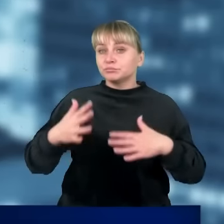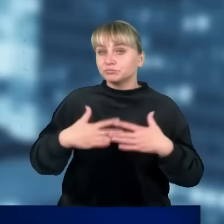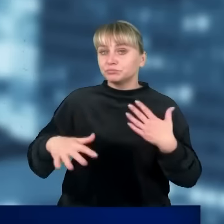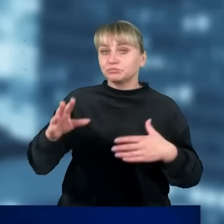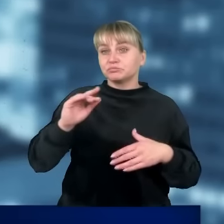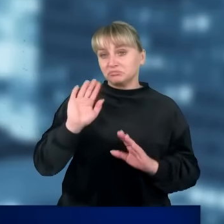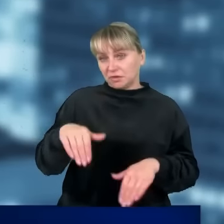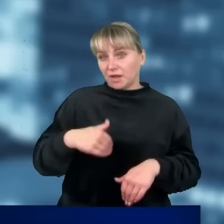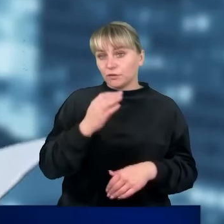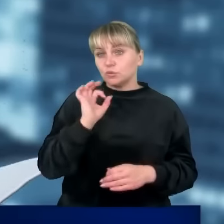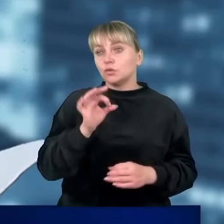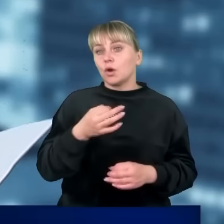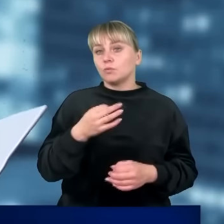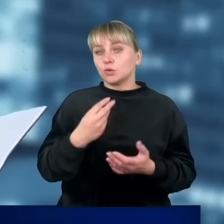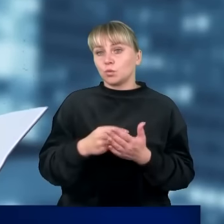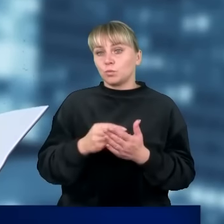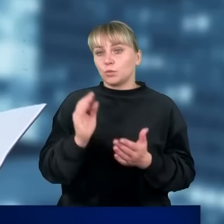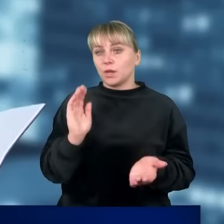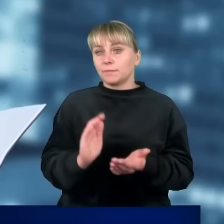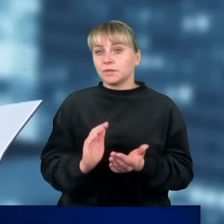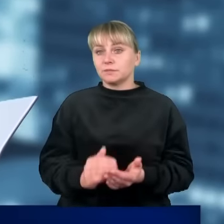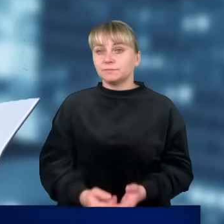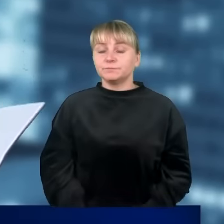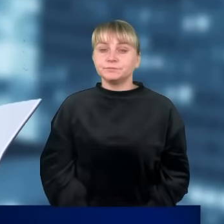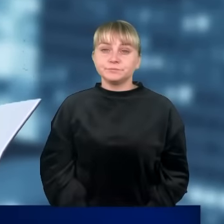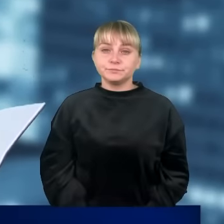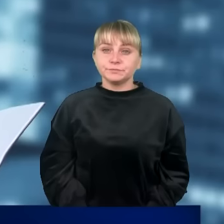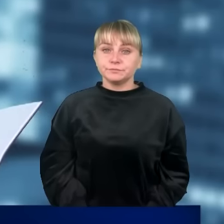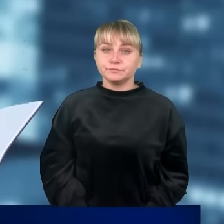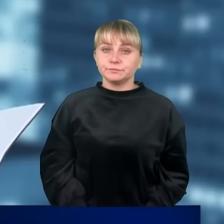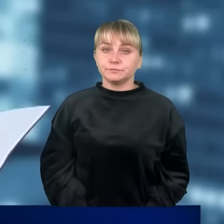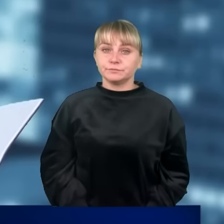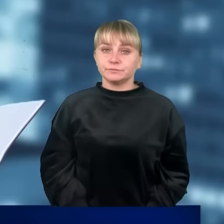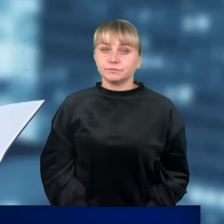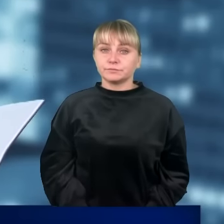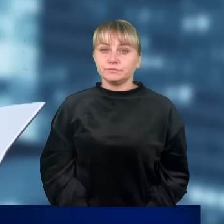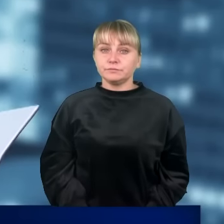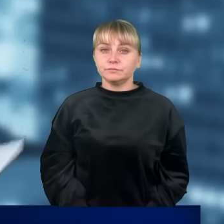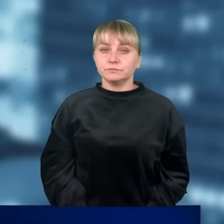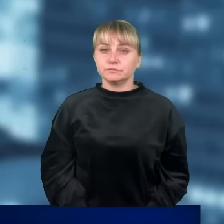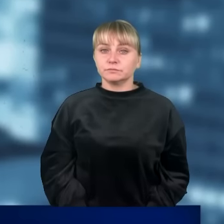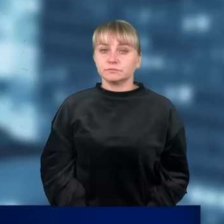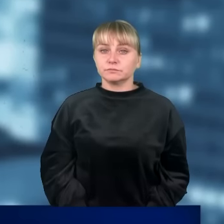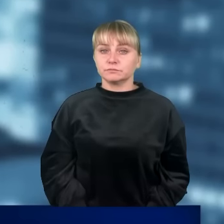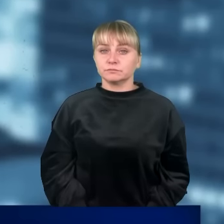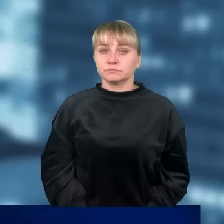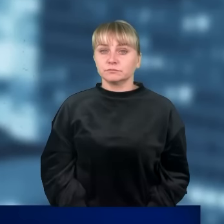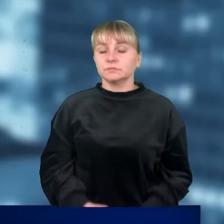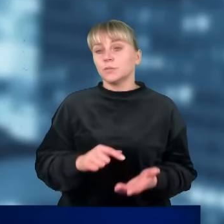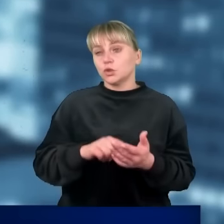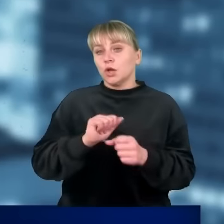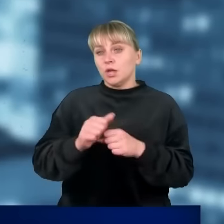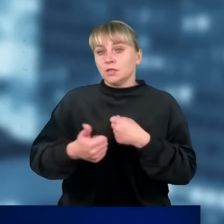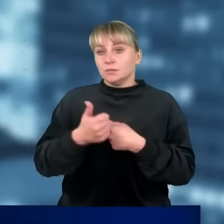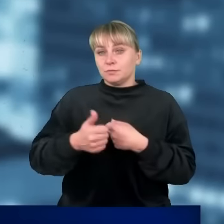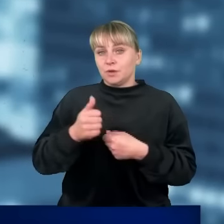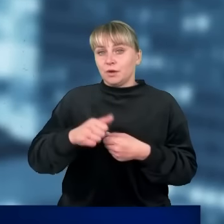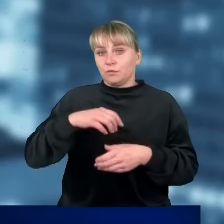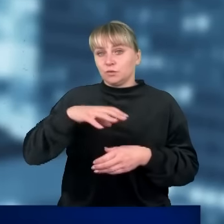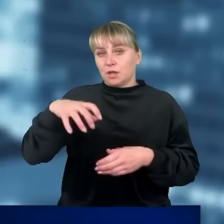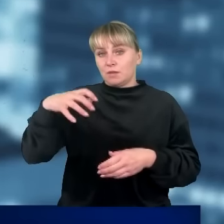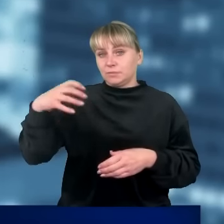dobrze, jak będziemy mniej tego typu rzeczy kupować, bo to jednak powoduje